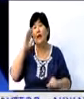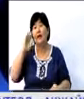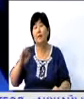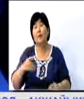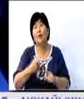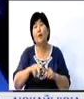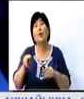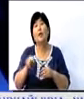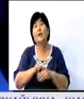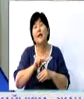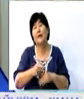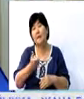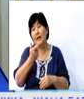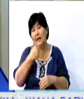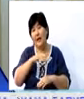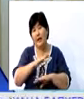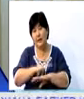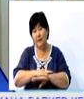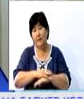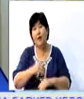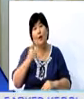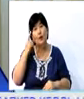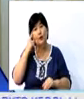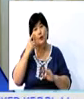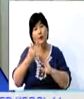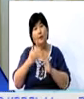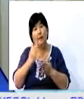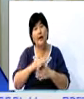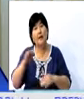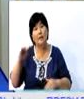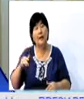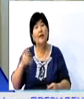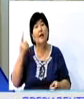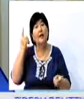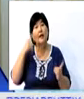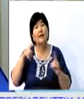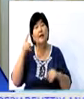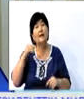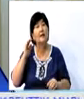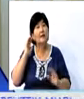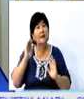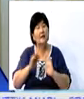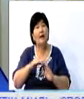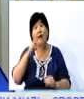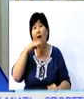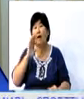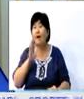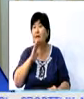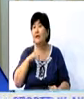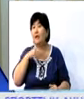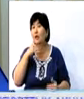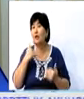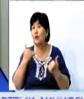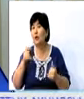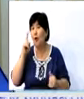бұл тәрбиелі тәртіпті түсінігі бар бала болады. Ертегіні тыңдаған бала. Ата-анасын сыйлау білетін